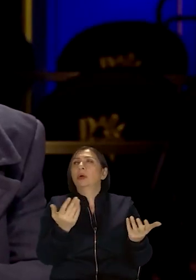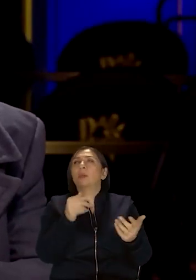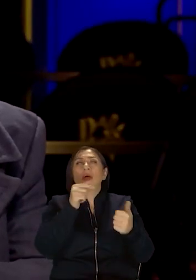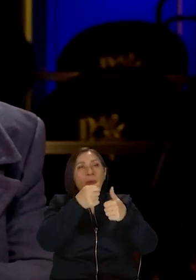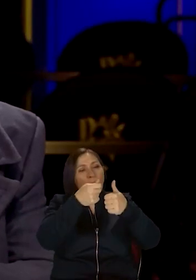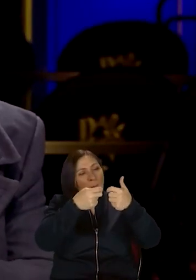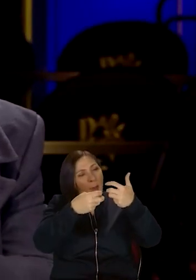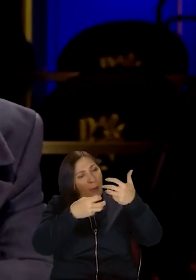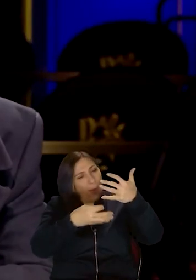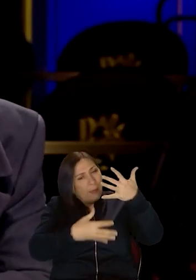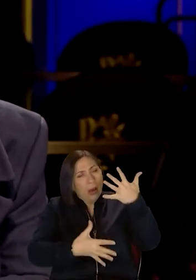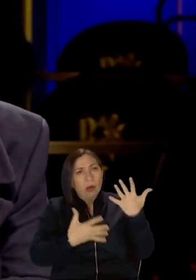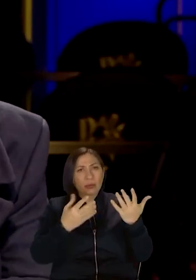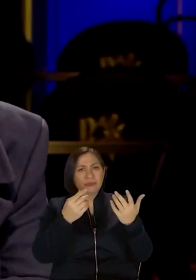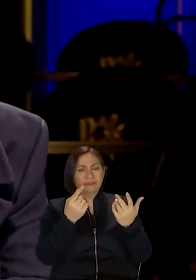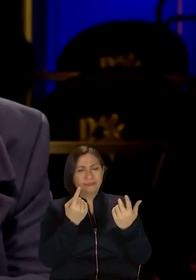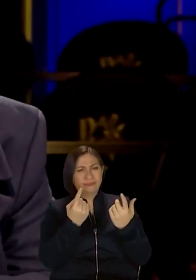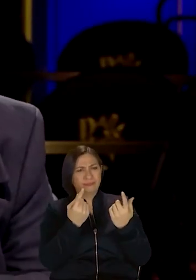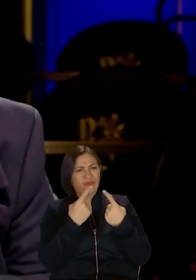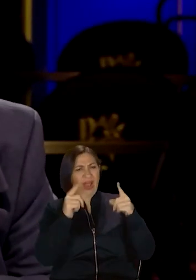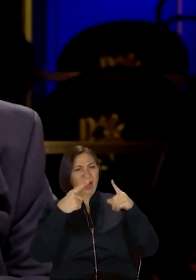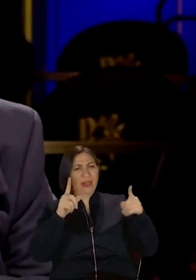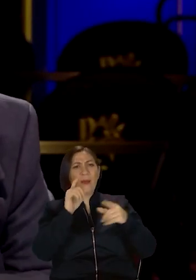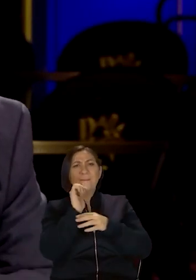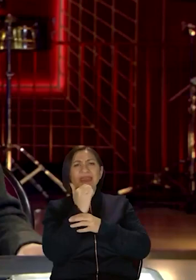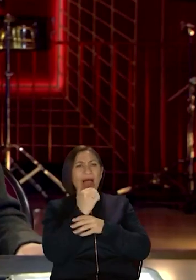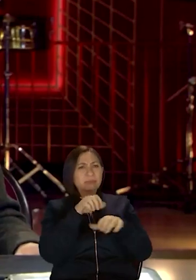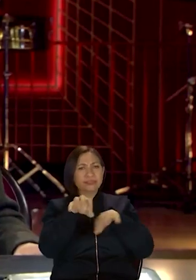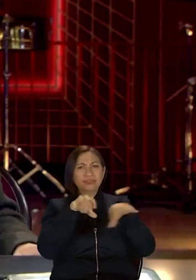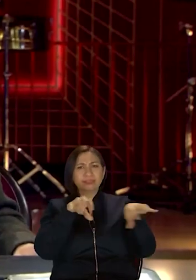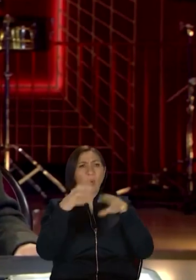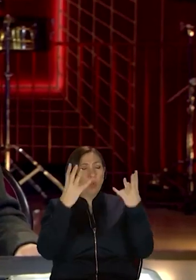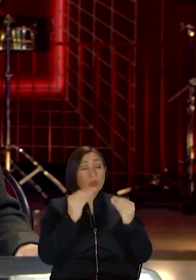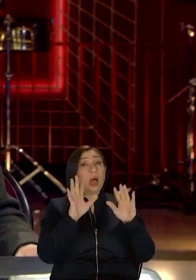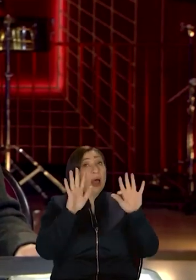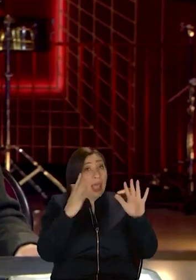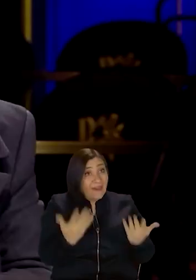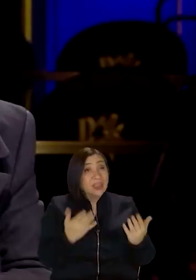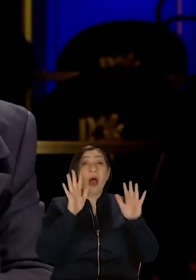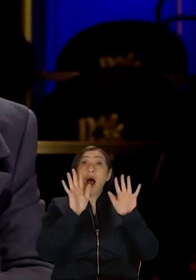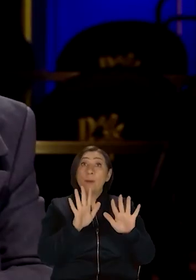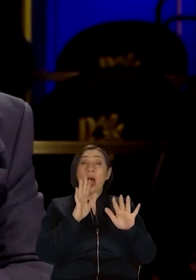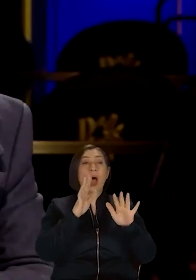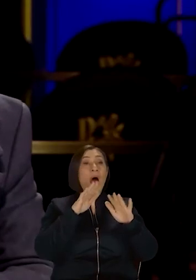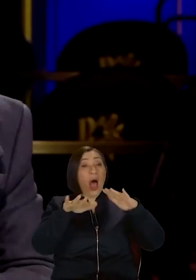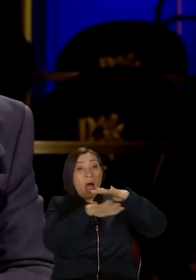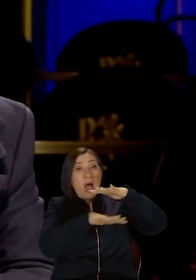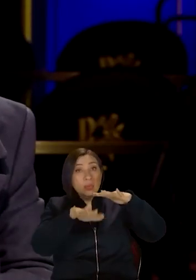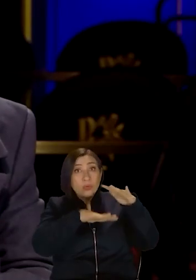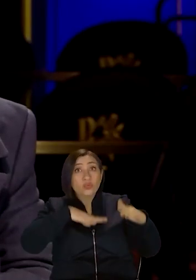böyle majör meslek dalı haline geldi. Bravo. Evet, ama hani altı ne kadar